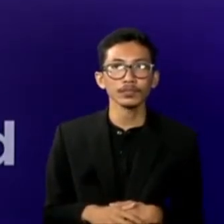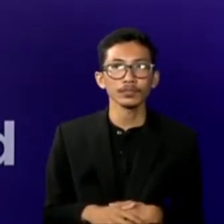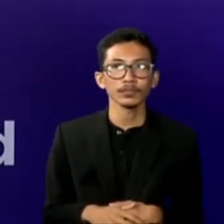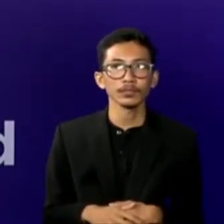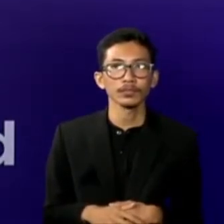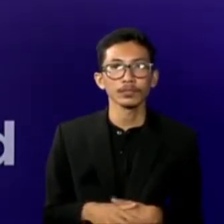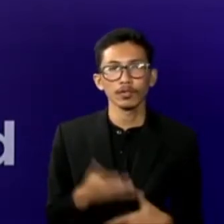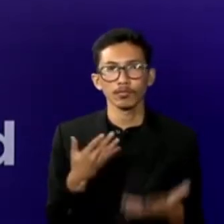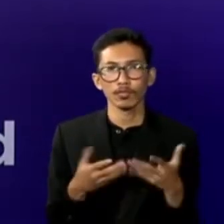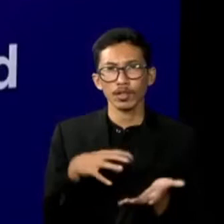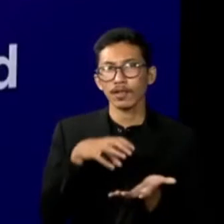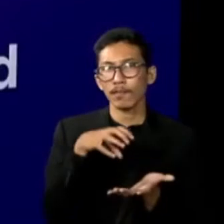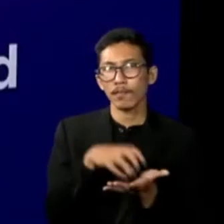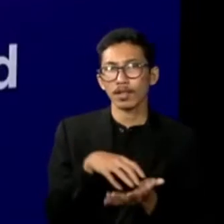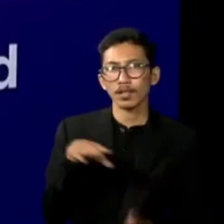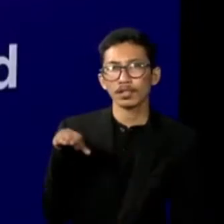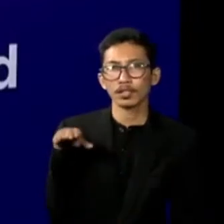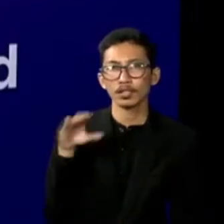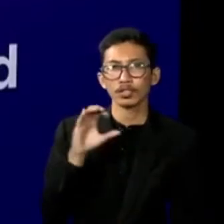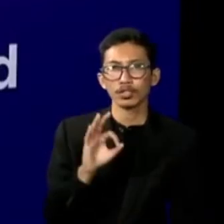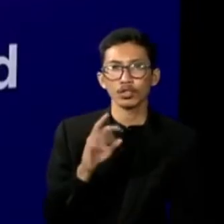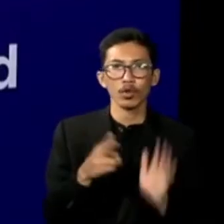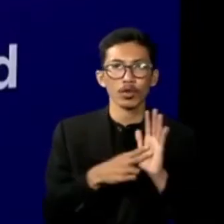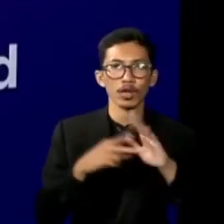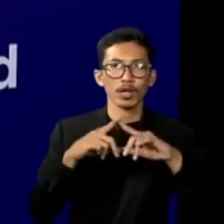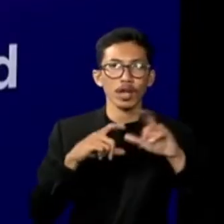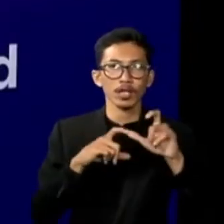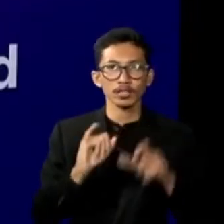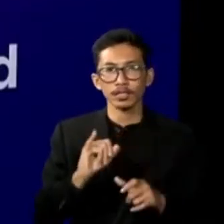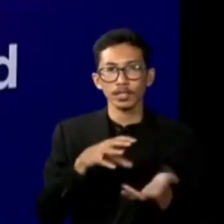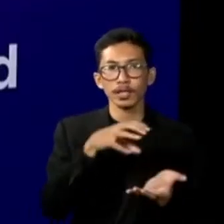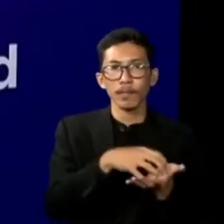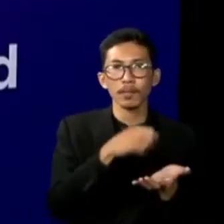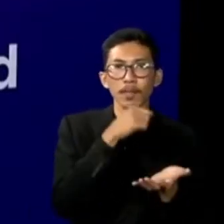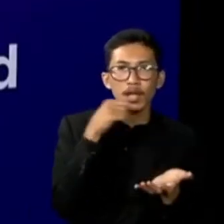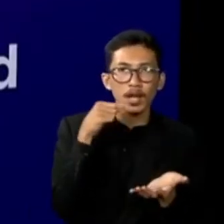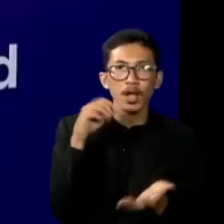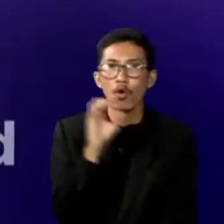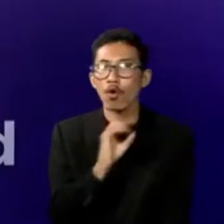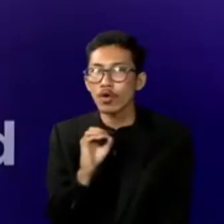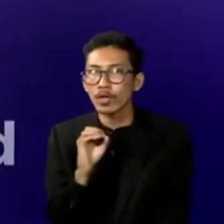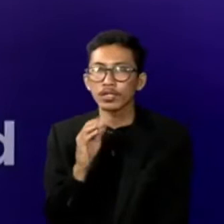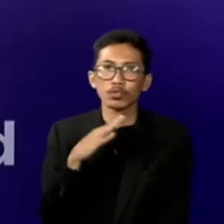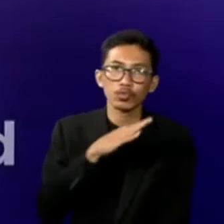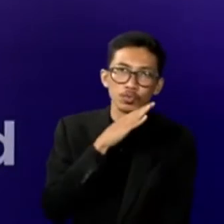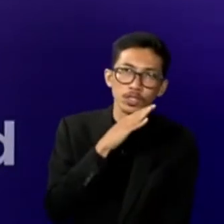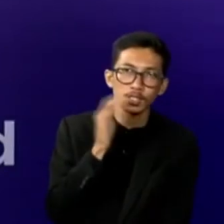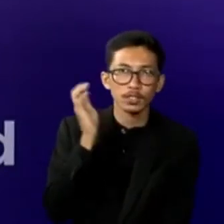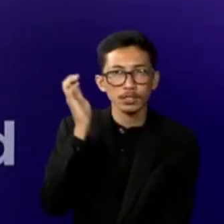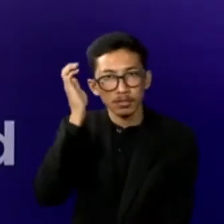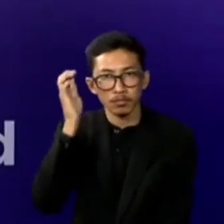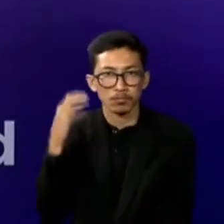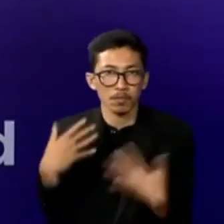mungkin yang di berlakukan oleh pemerintah ada zona merah dan orange itu juga menjadi satu masalah Harusnya